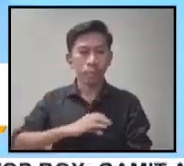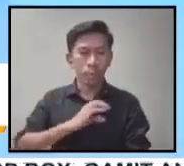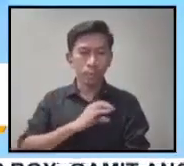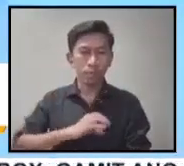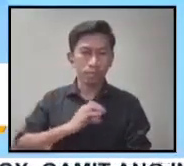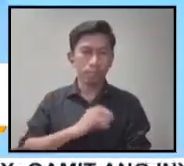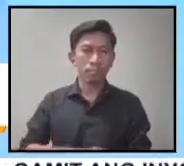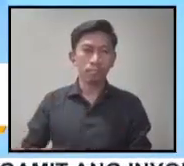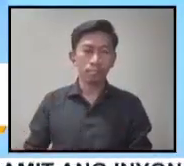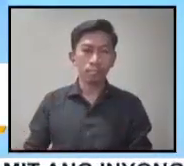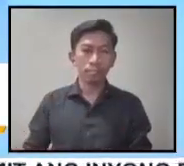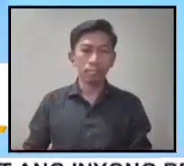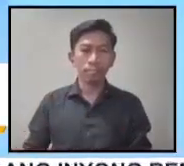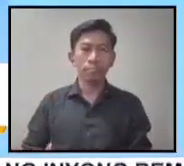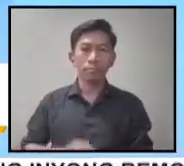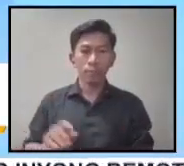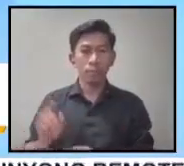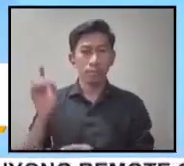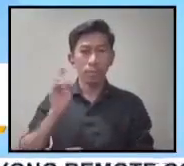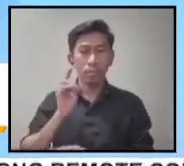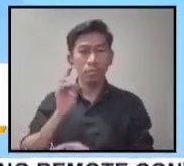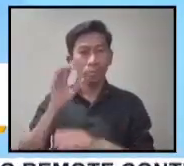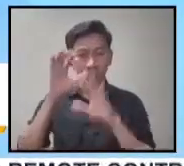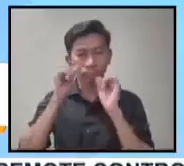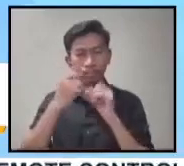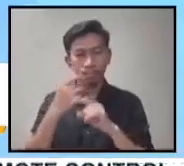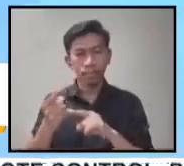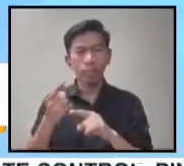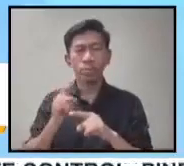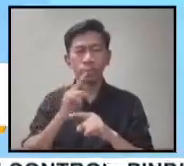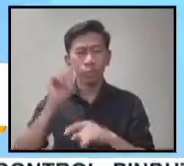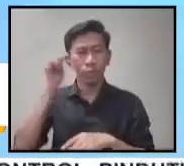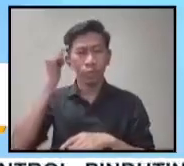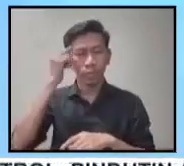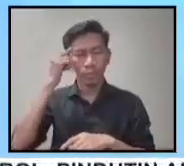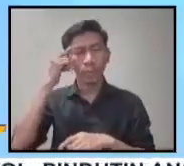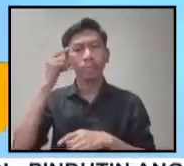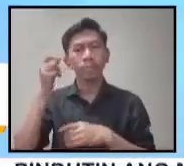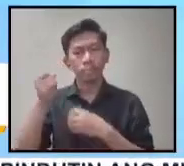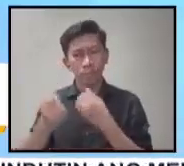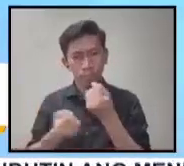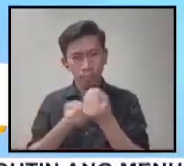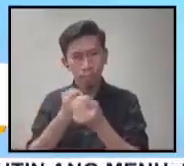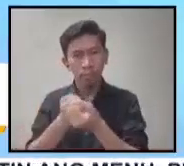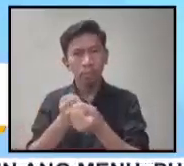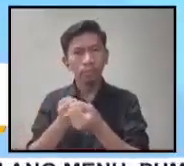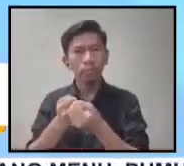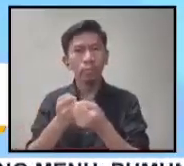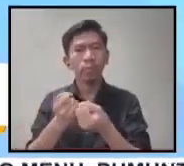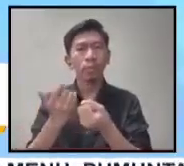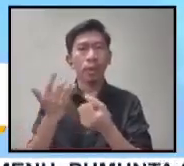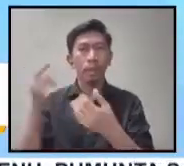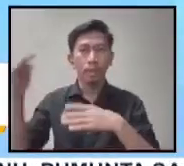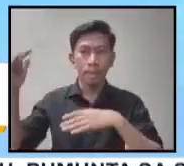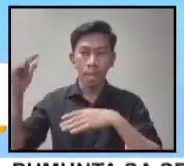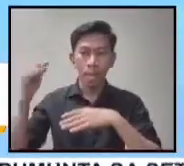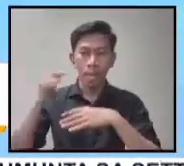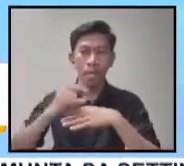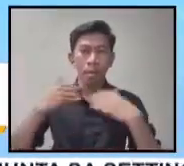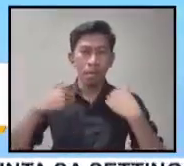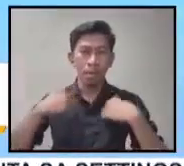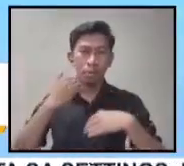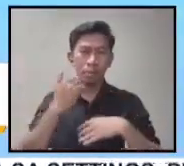Alacre family na gagawin ng pamahalaan ng lahat para may uwi ang labi ng kanilang kaanak, basta't mabigyan lang ng